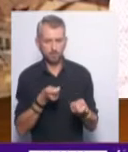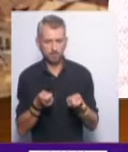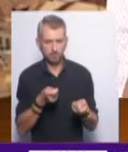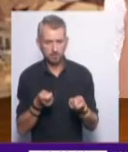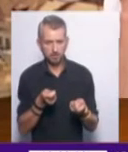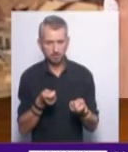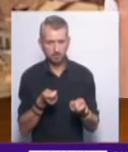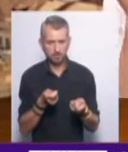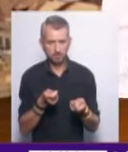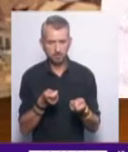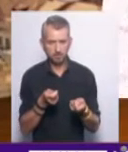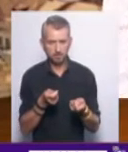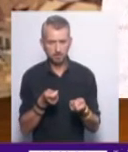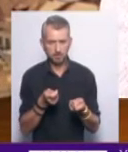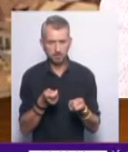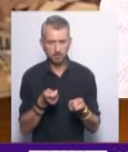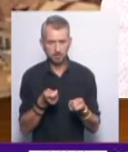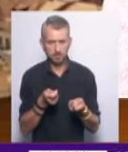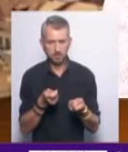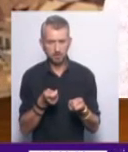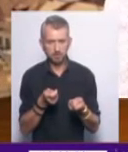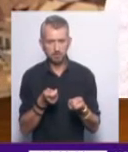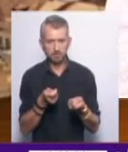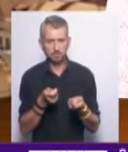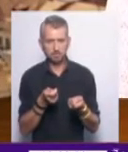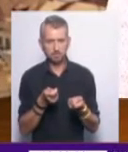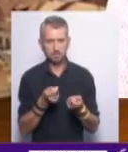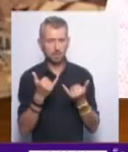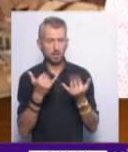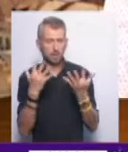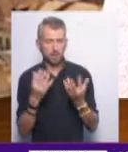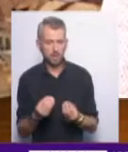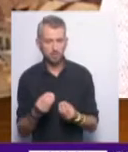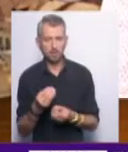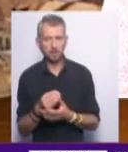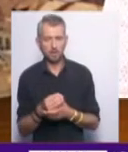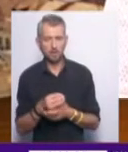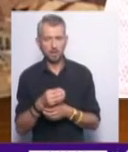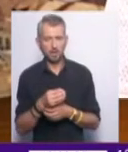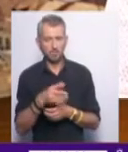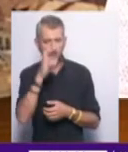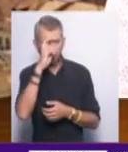власниках, можна власниками, да? На сьогоднішній день державу